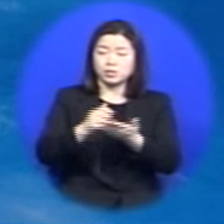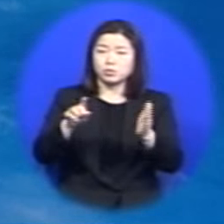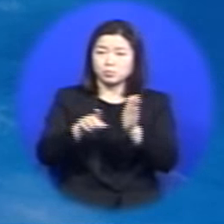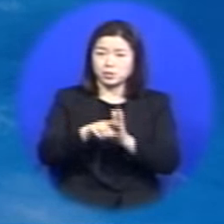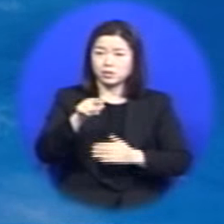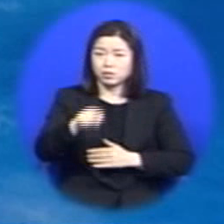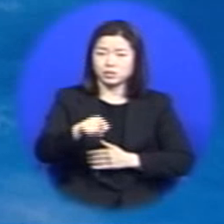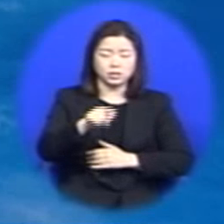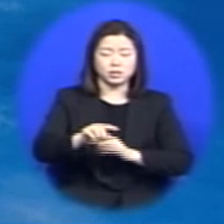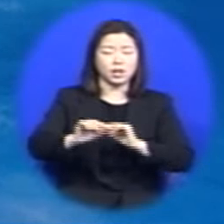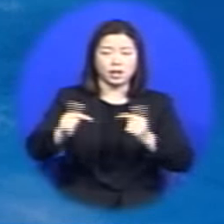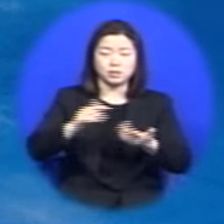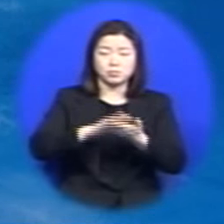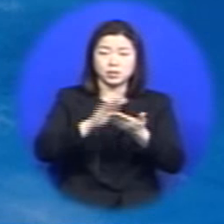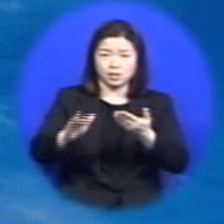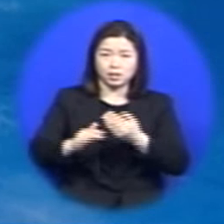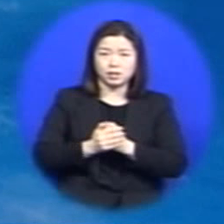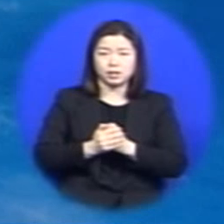그런 게 아닙니다.